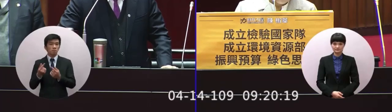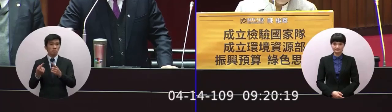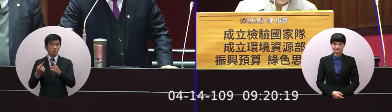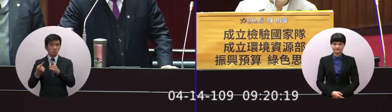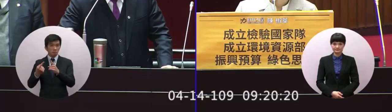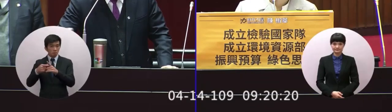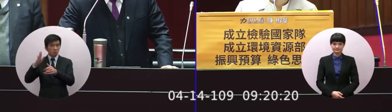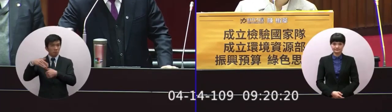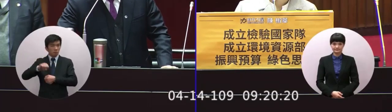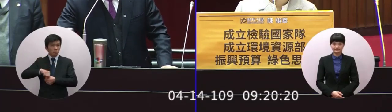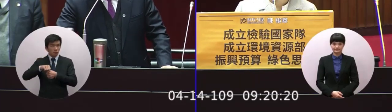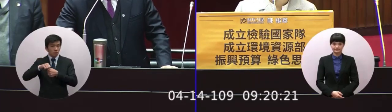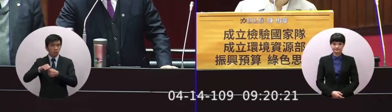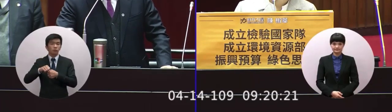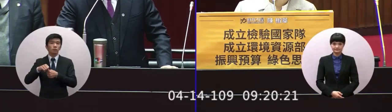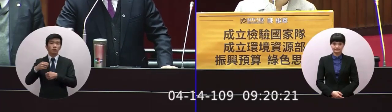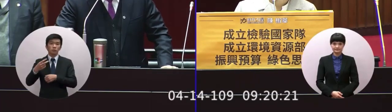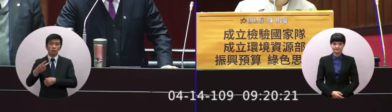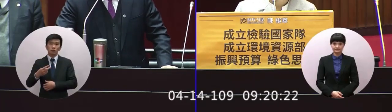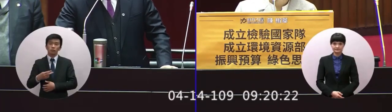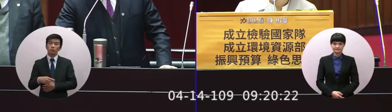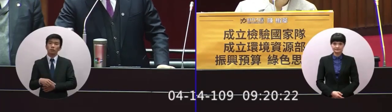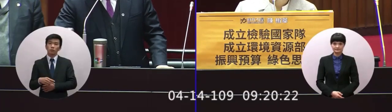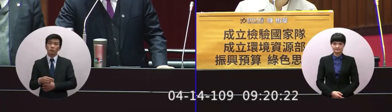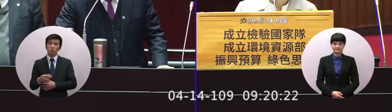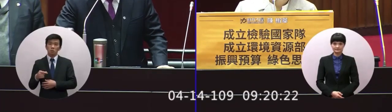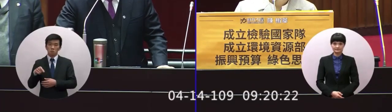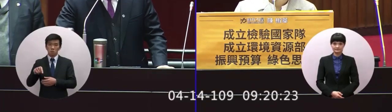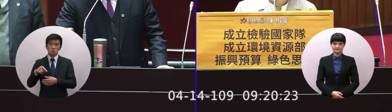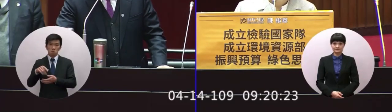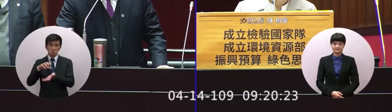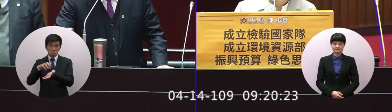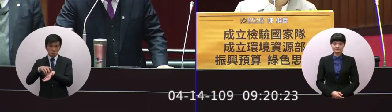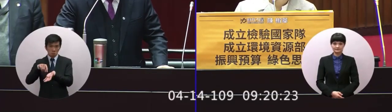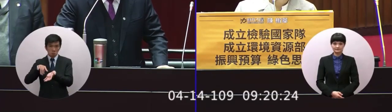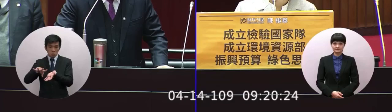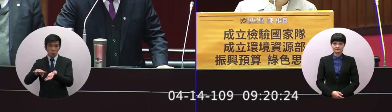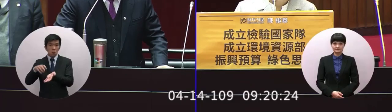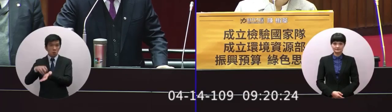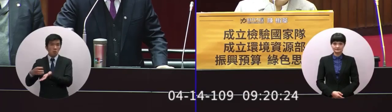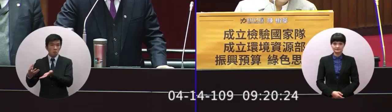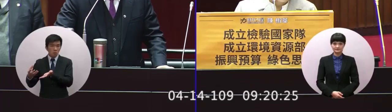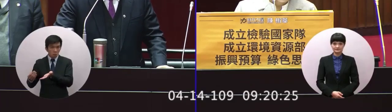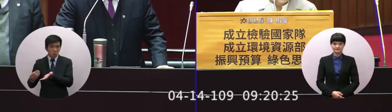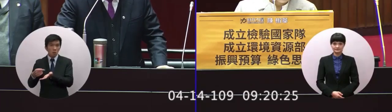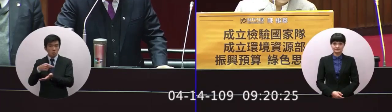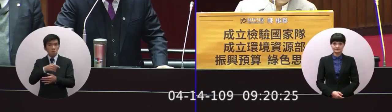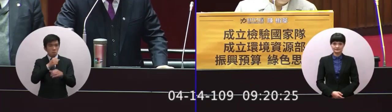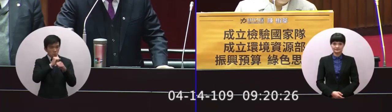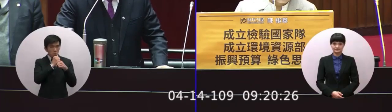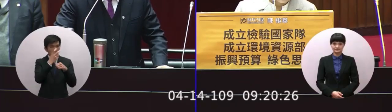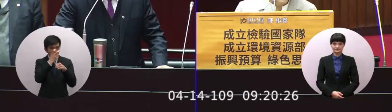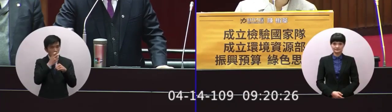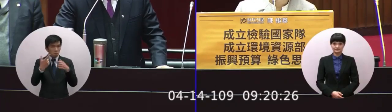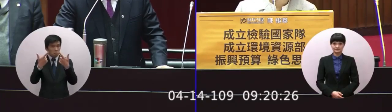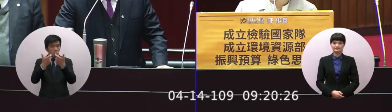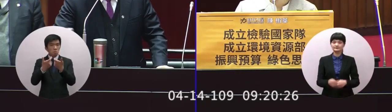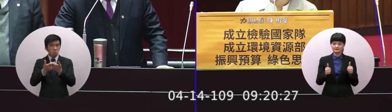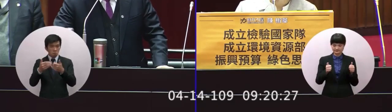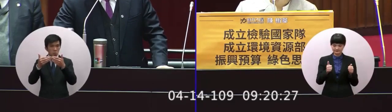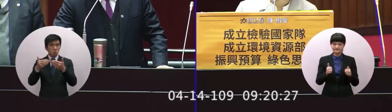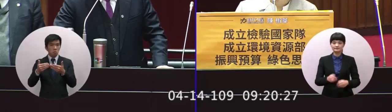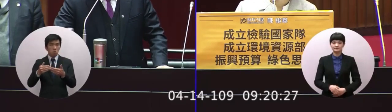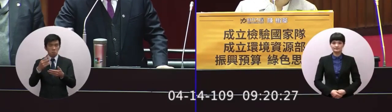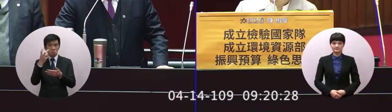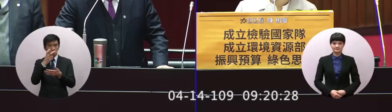再对相关有执照没有执业的相关检验能力的人， 谢谢， 我们